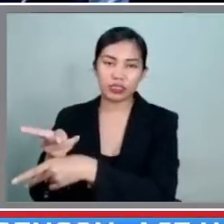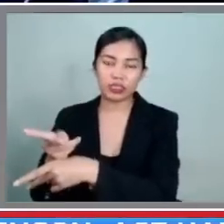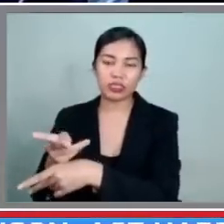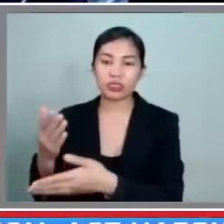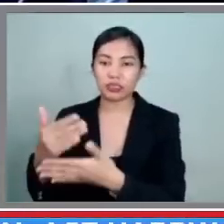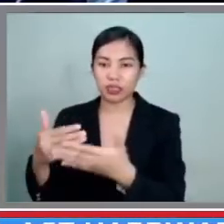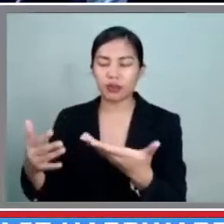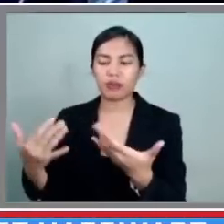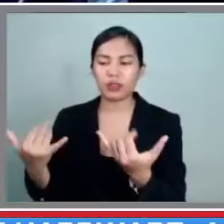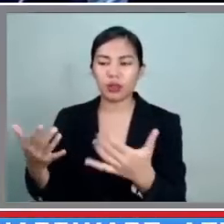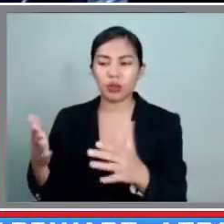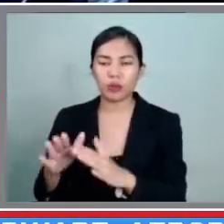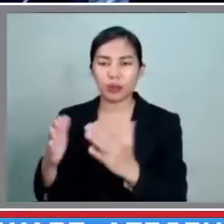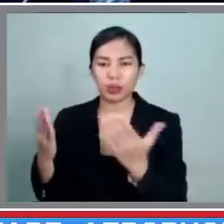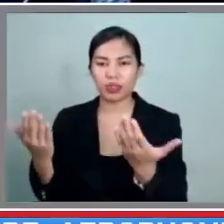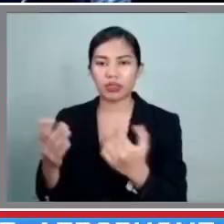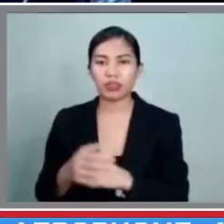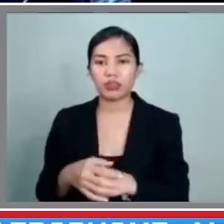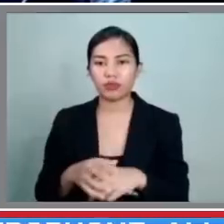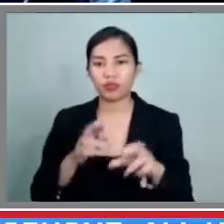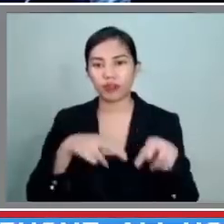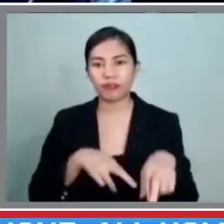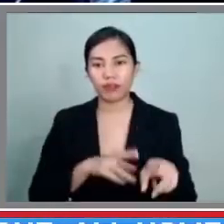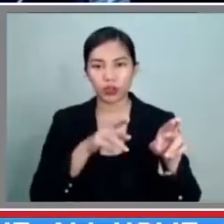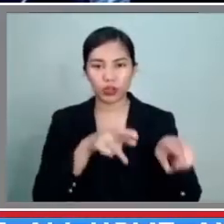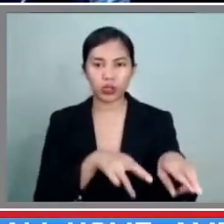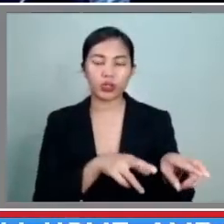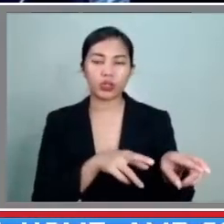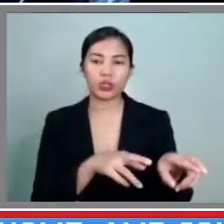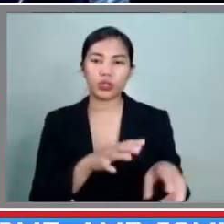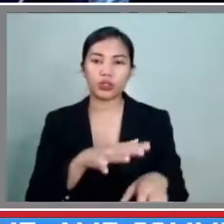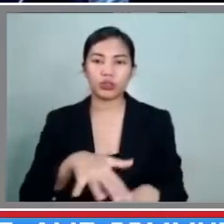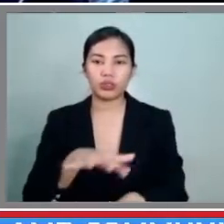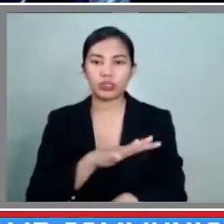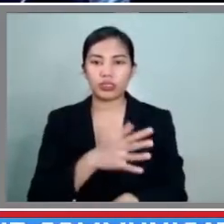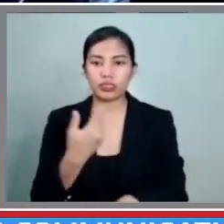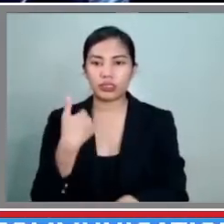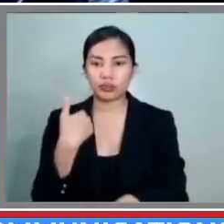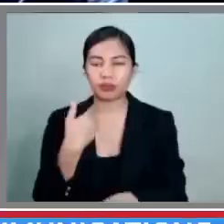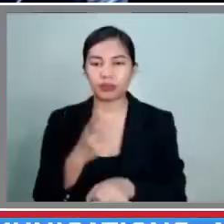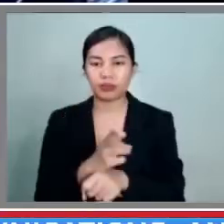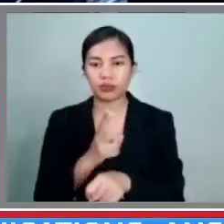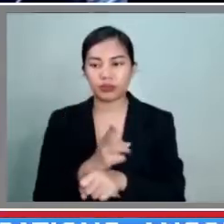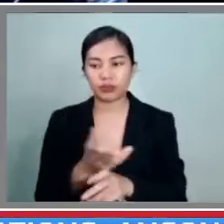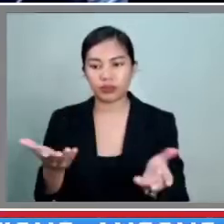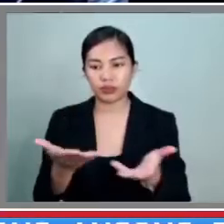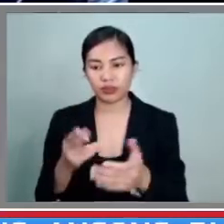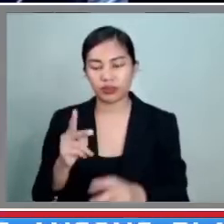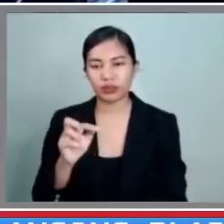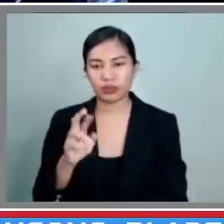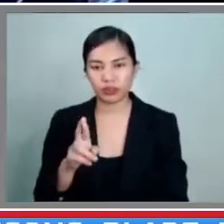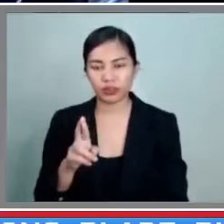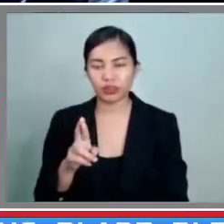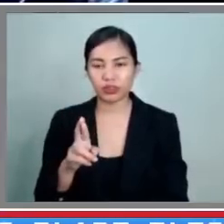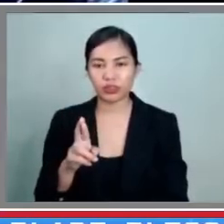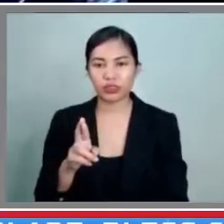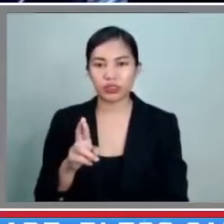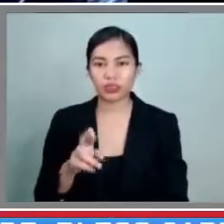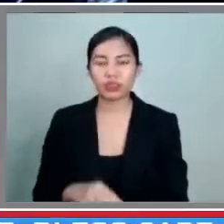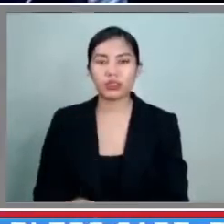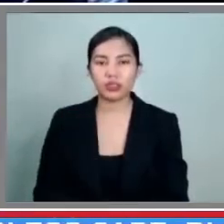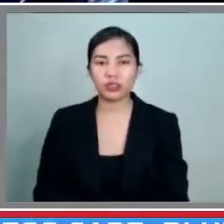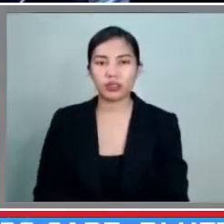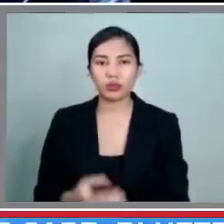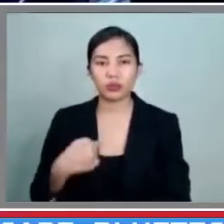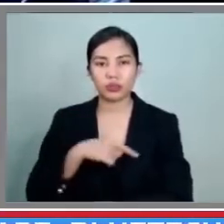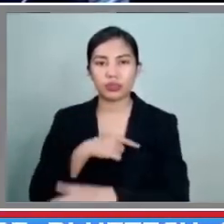na. So yung mga ilog po na hindi po natin nagagamit dito sa buong Metro Manila ay nag-construct po tayo ng mga